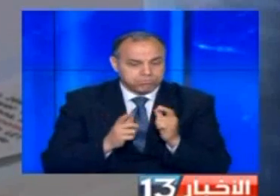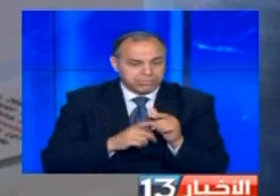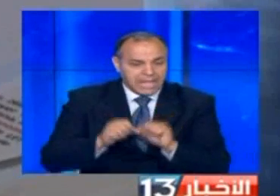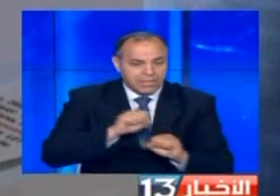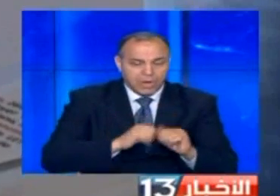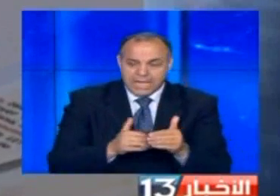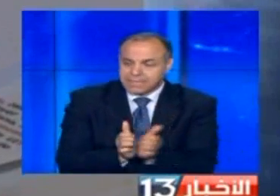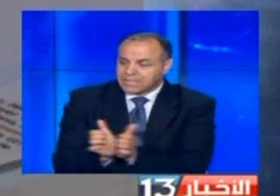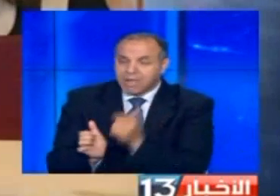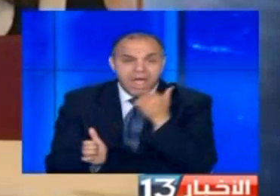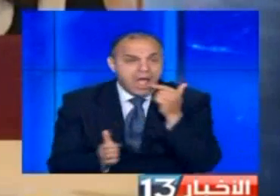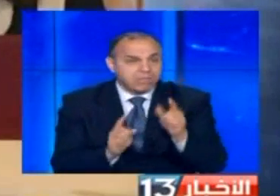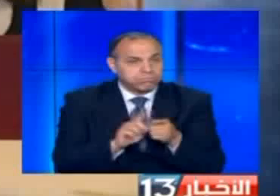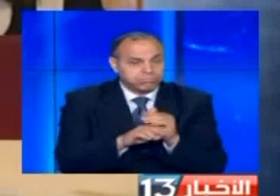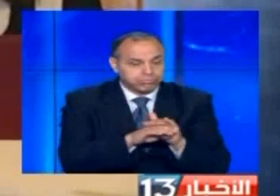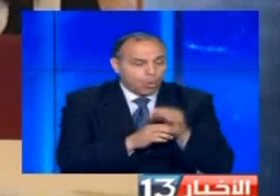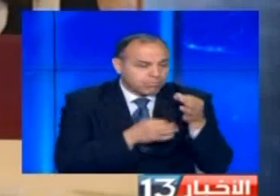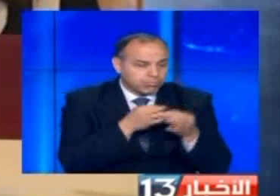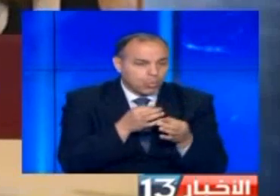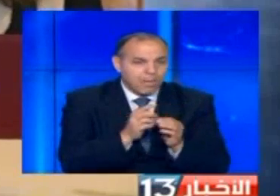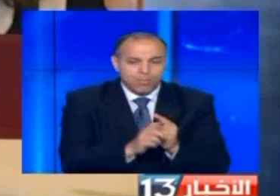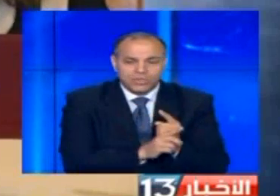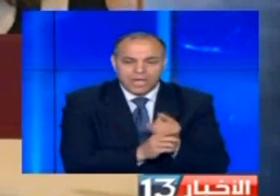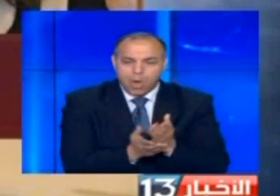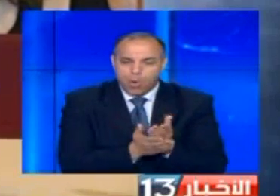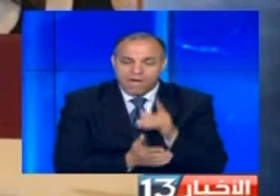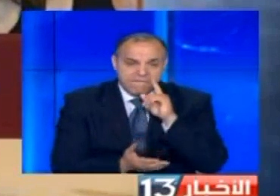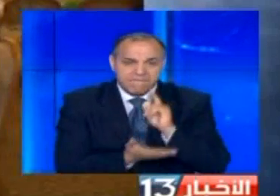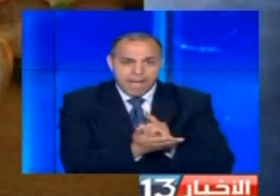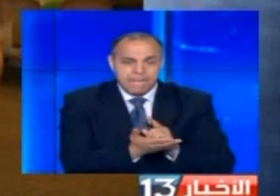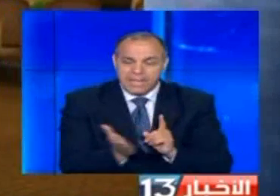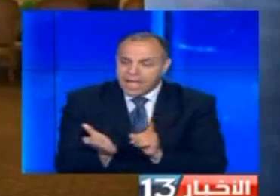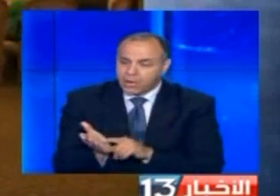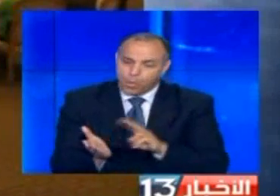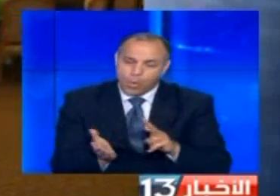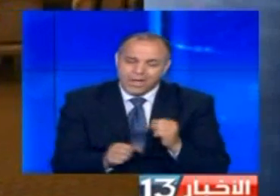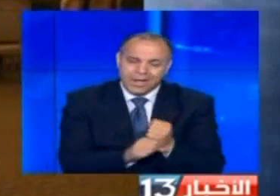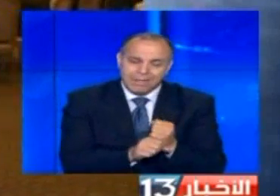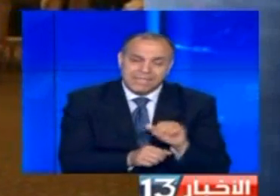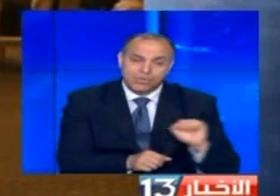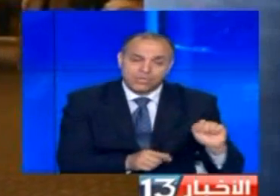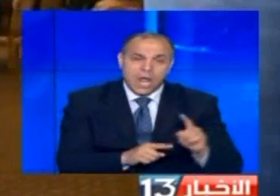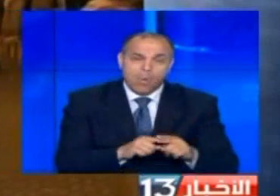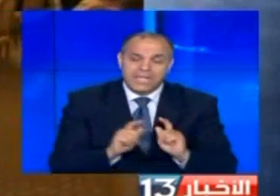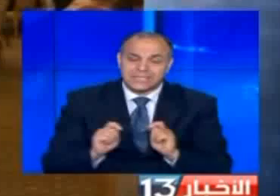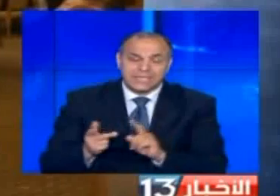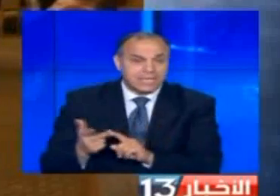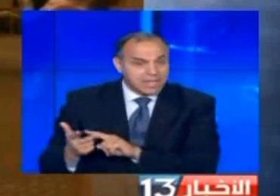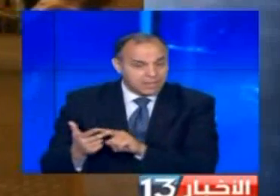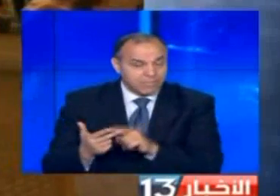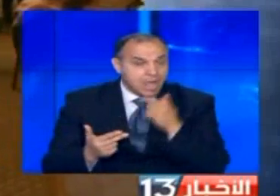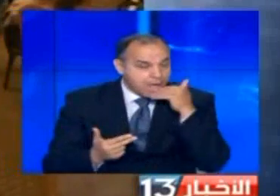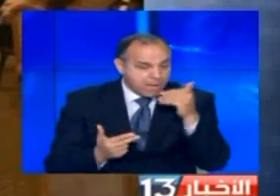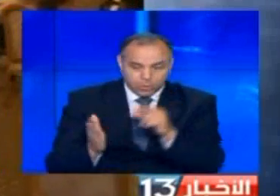الاحزاب كانت ابرز ما نادى به ملتقى حقوق النساء بين القوانين والممارسات الاجتماعيه والسياسيه